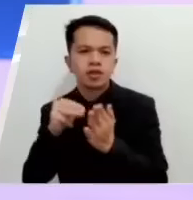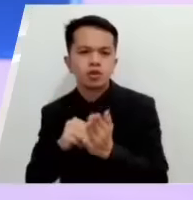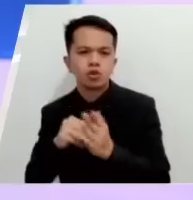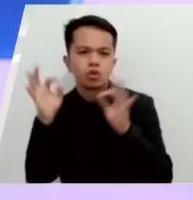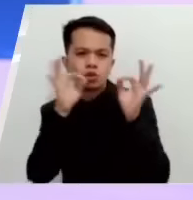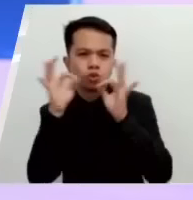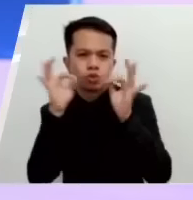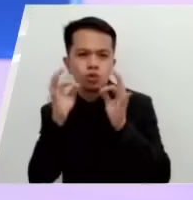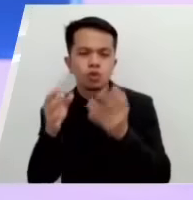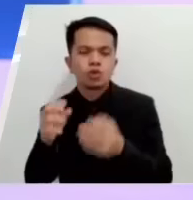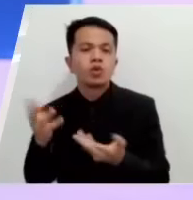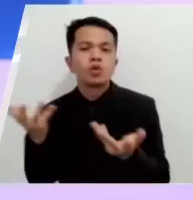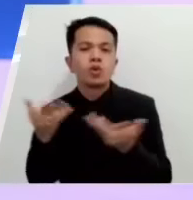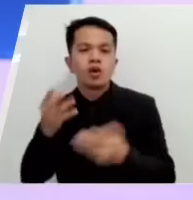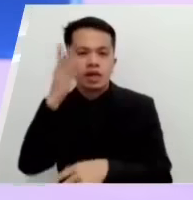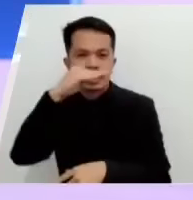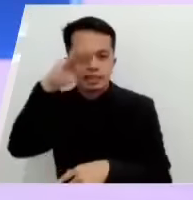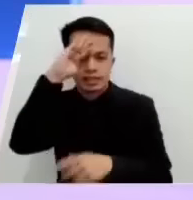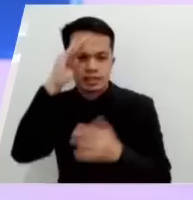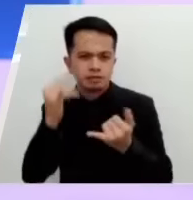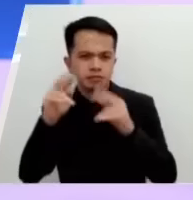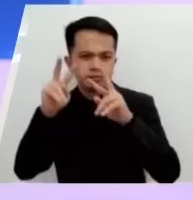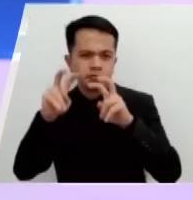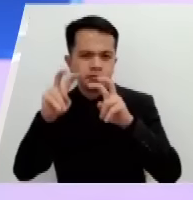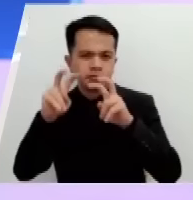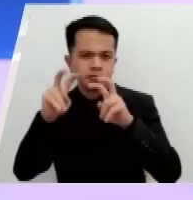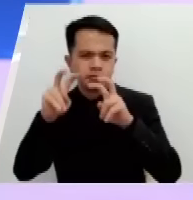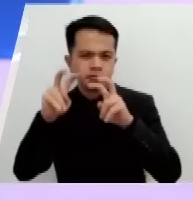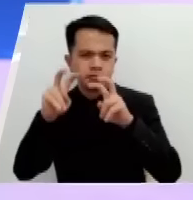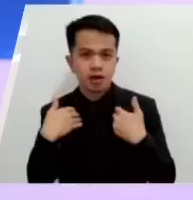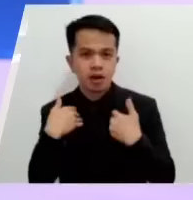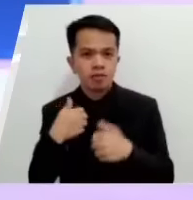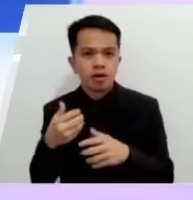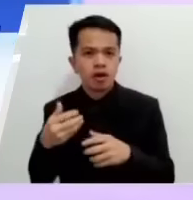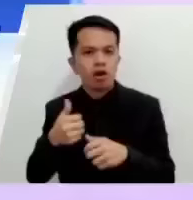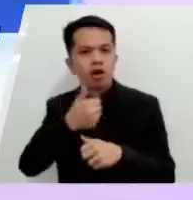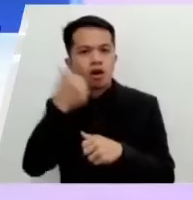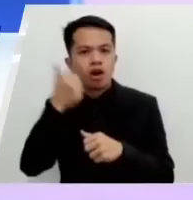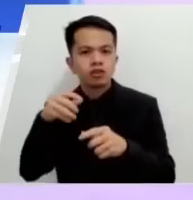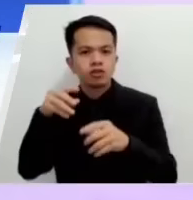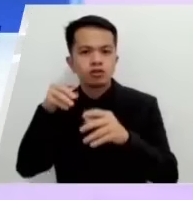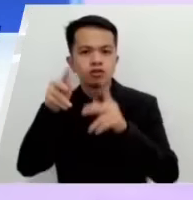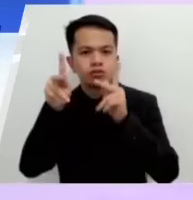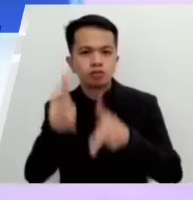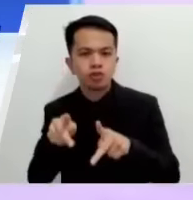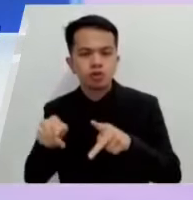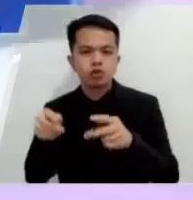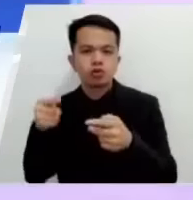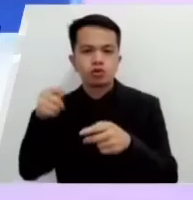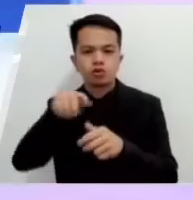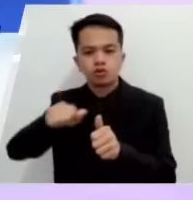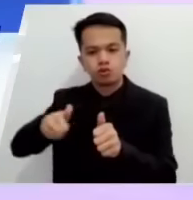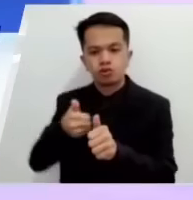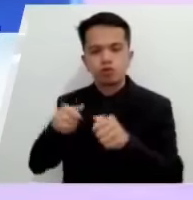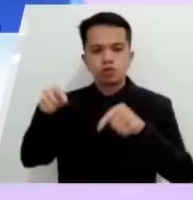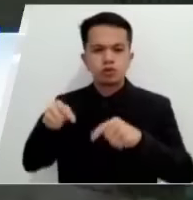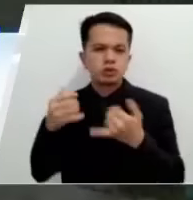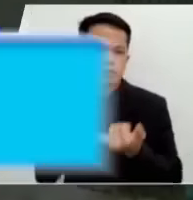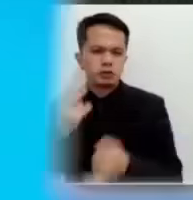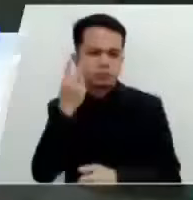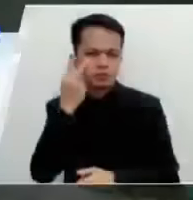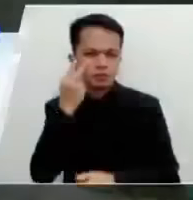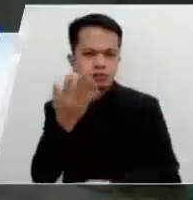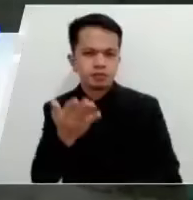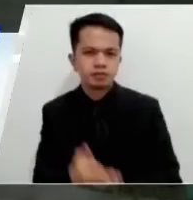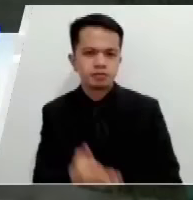Cavite. Iniimbestigahan kung may mas malaki pang personalidad sa likod naman aresto. At saksi live, si Nico Wahe.